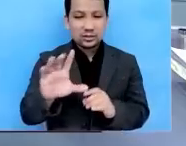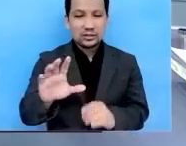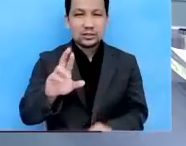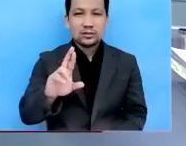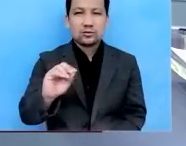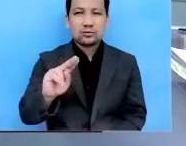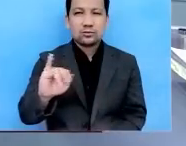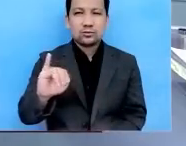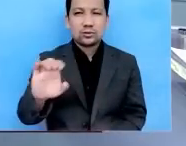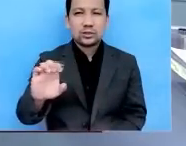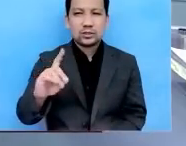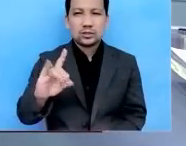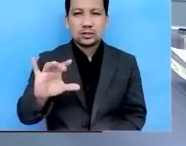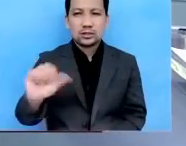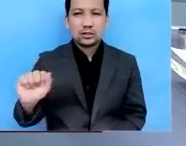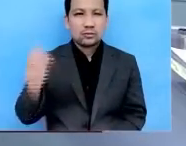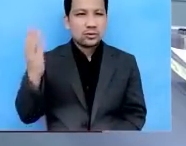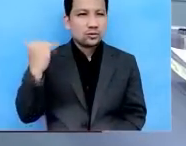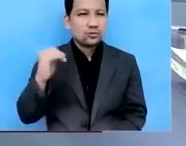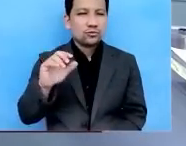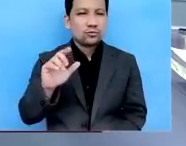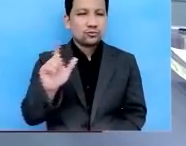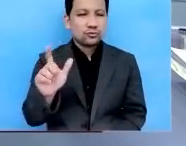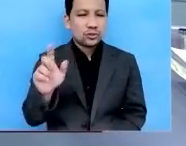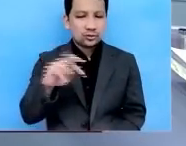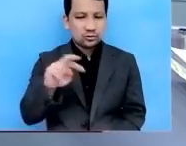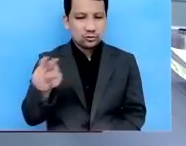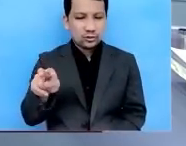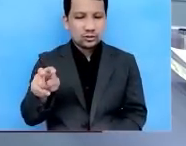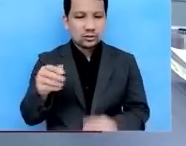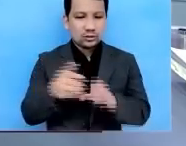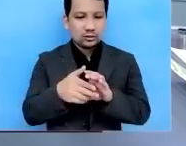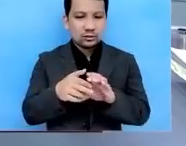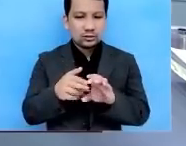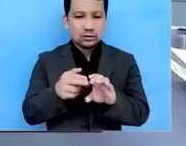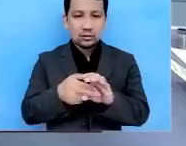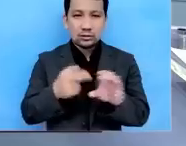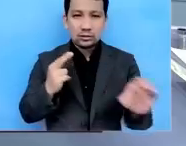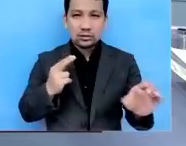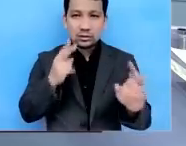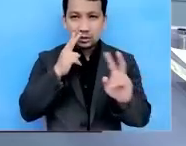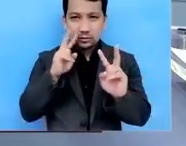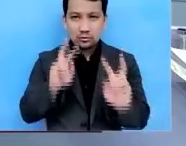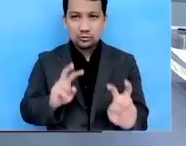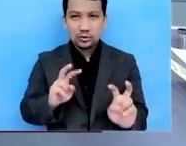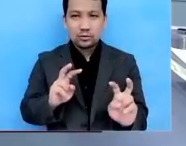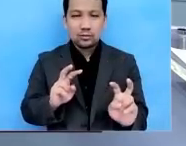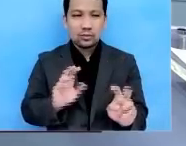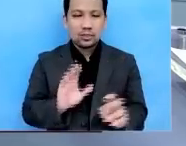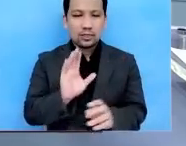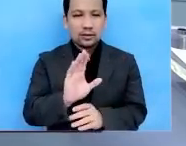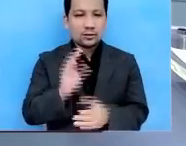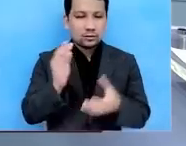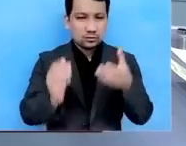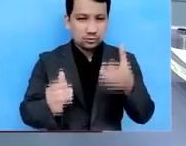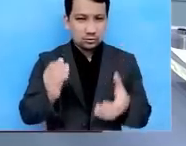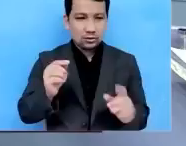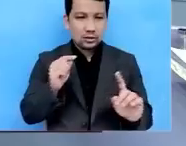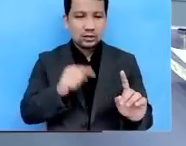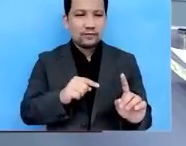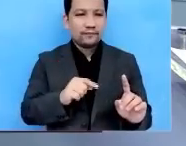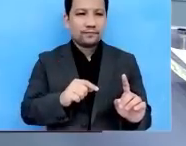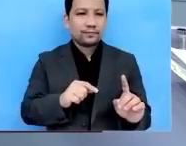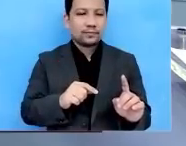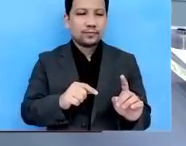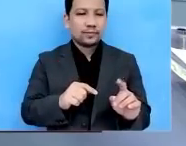itong 2022 nagrekant o umatras si Ragos sa kanyang testimonya. Sinabi ni Ragos sa korte na napilitan